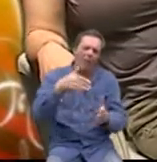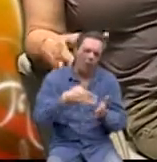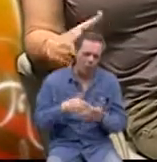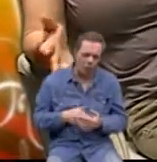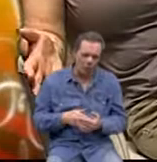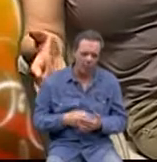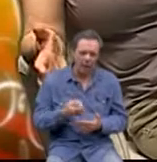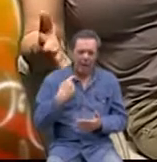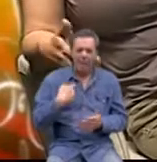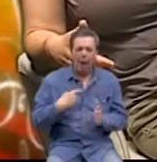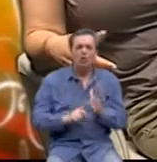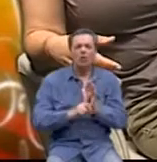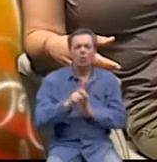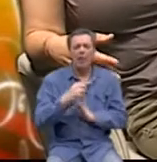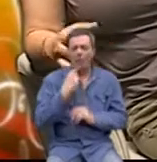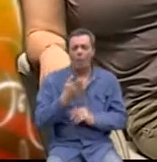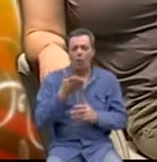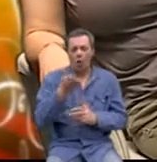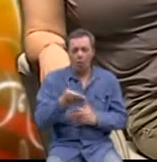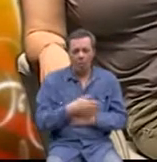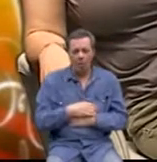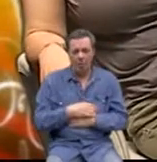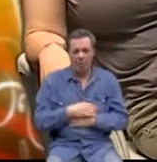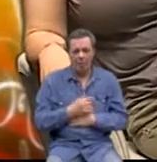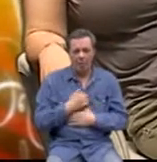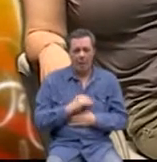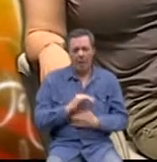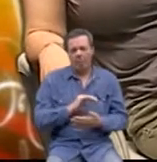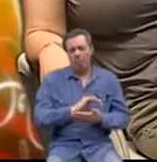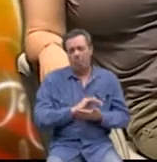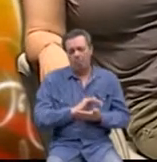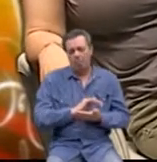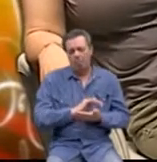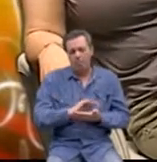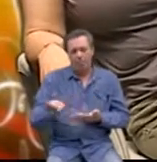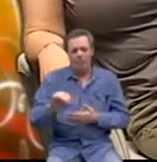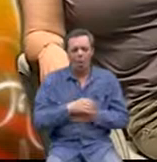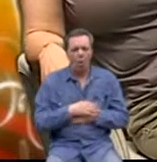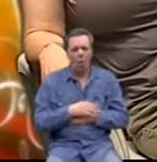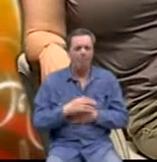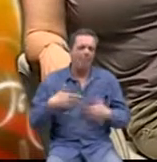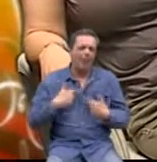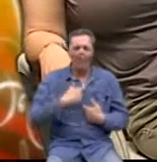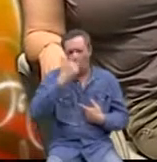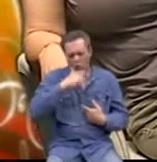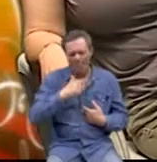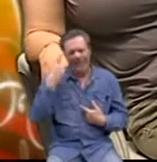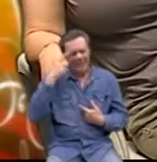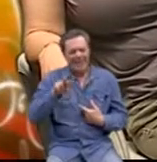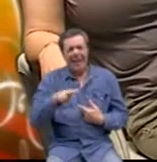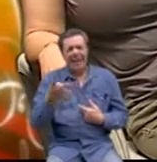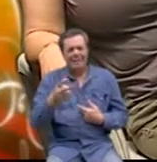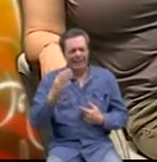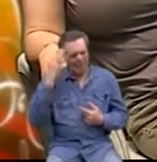Ali naši rezultati govore o tome da posebno recimo mlade osobe iz alternativne skrbi